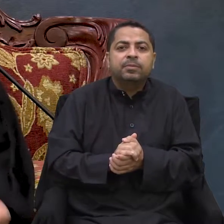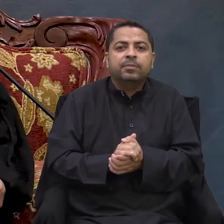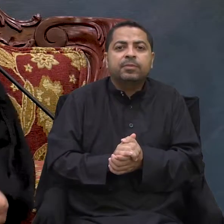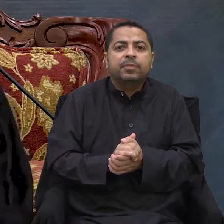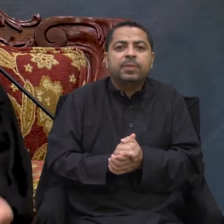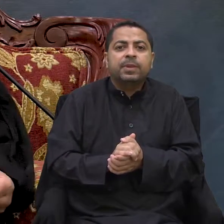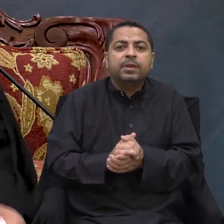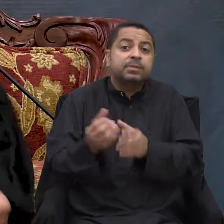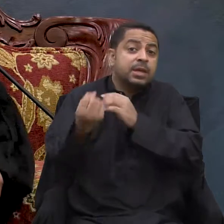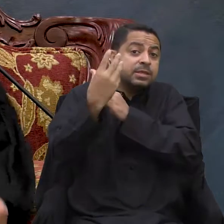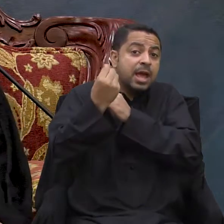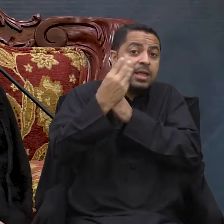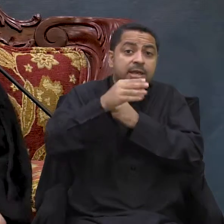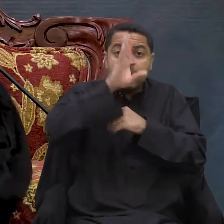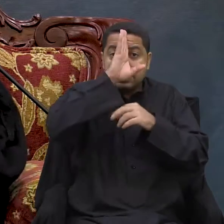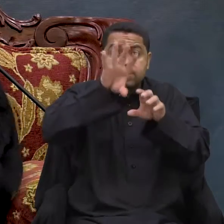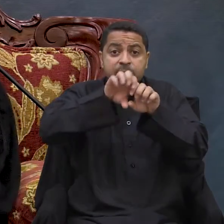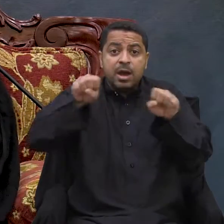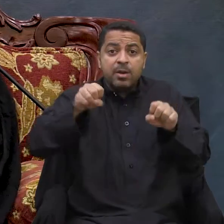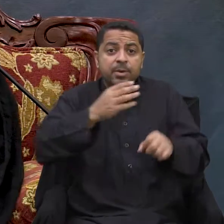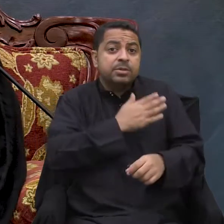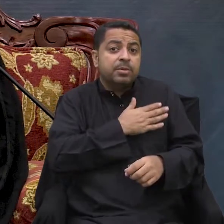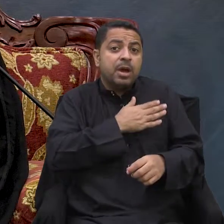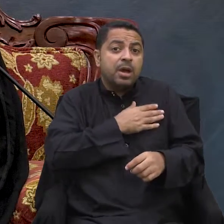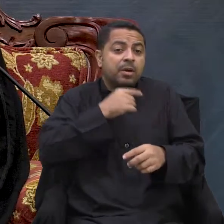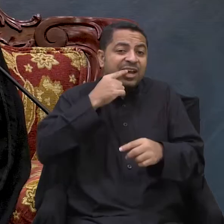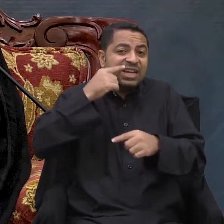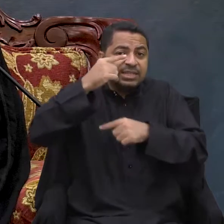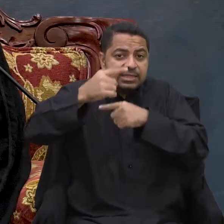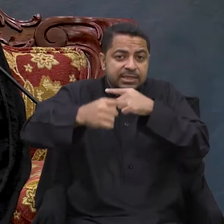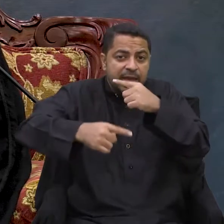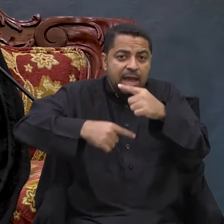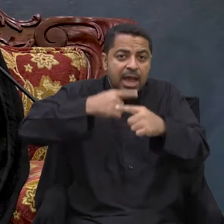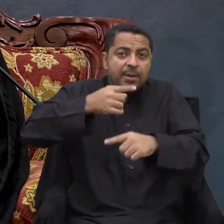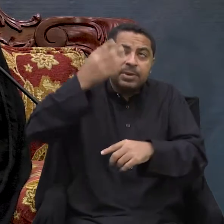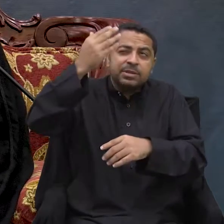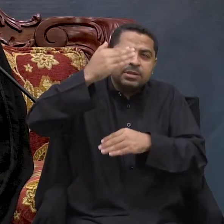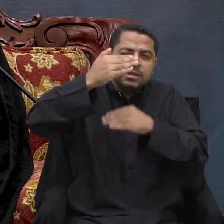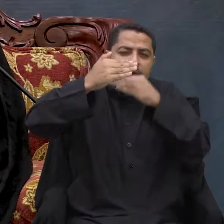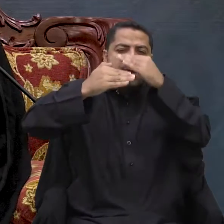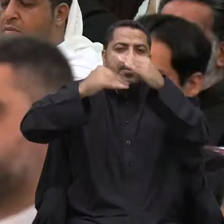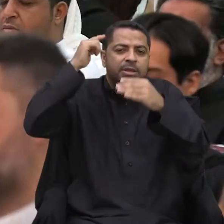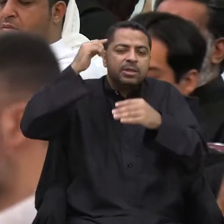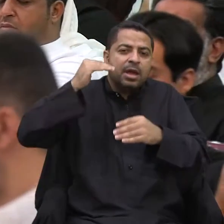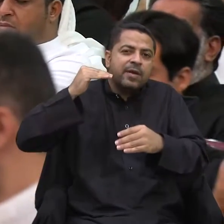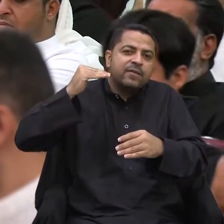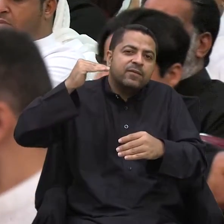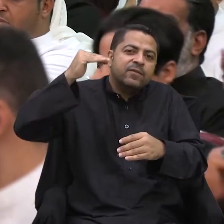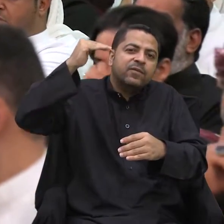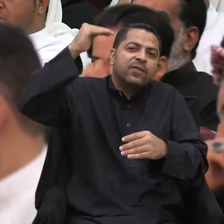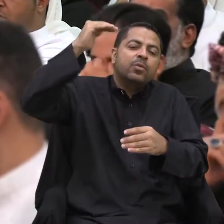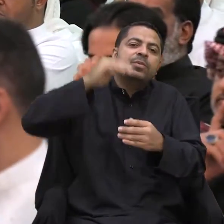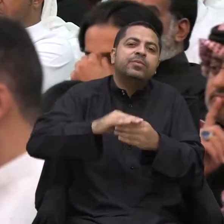عطاء الحسين عبر مجالسه هكذا. فكلما استطاع الإنسان أن يديم